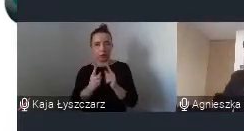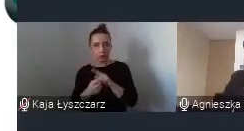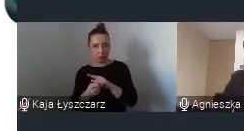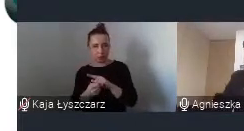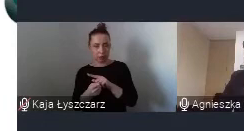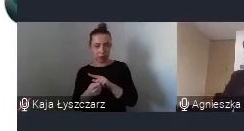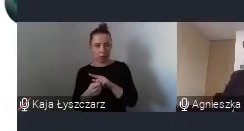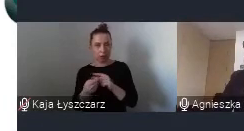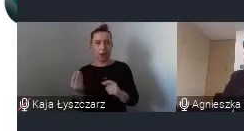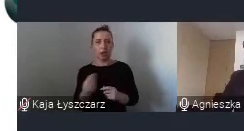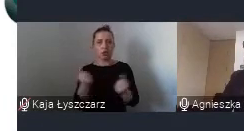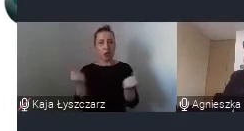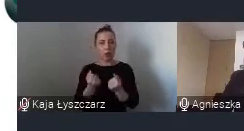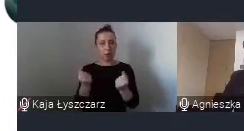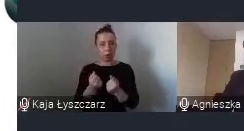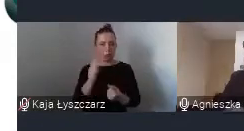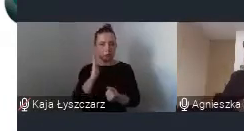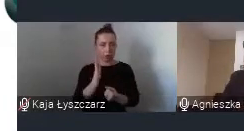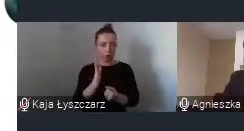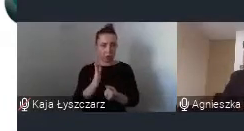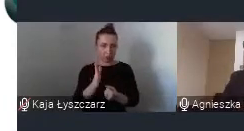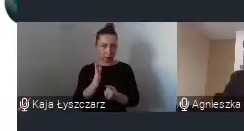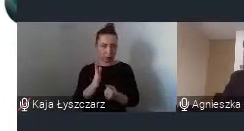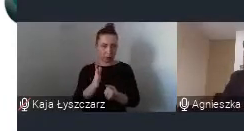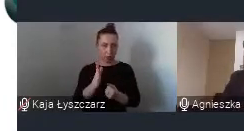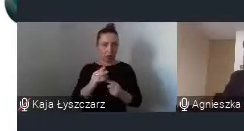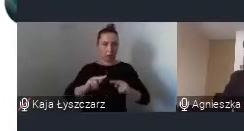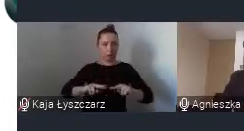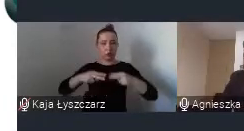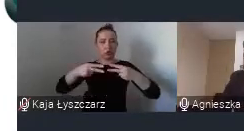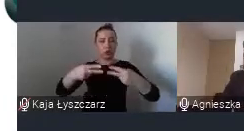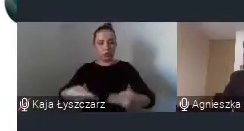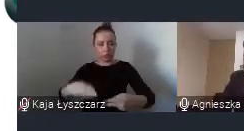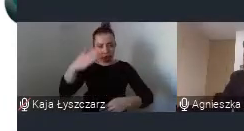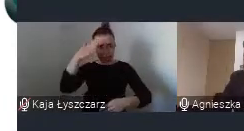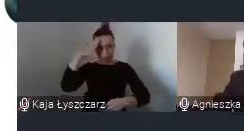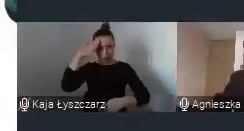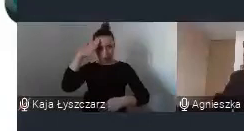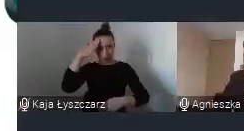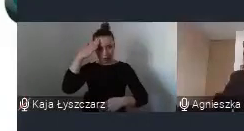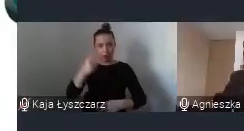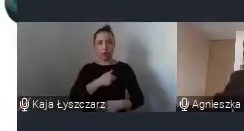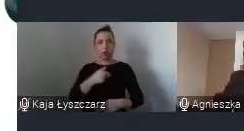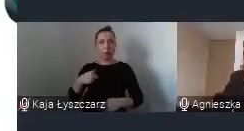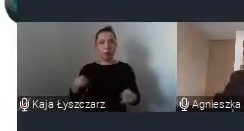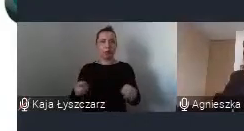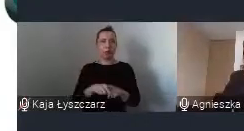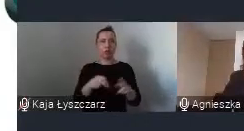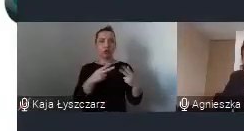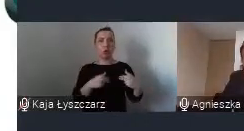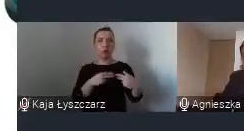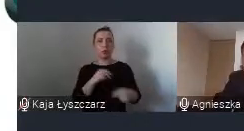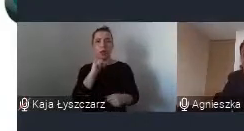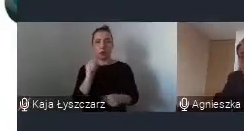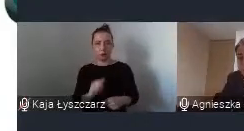znaczy jeszcze mocniejszy będzie ten komponent dotyczący transferu wiedzy. Jeszcze bardziej chcielibyśmy i my, i Komisja Europejska mieć poczucie, że